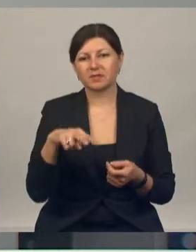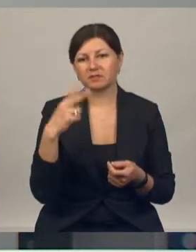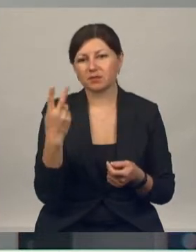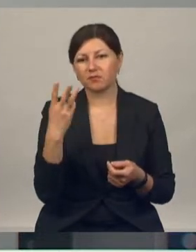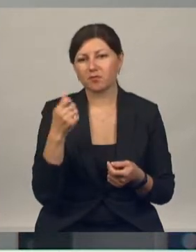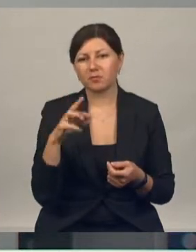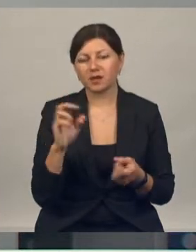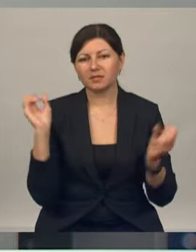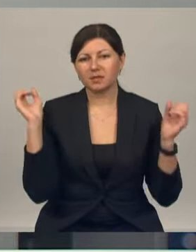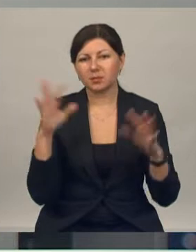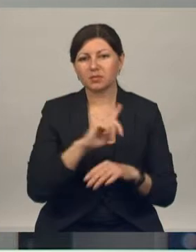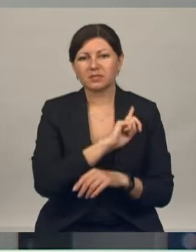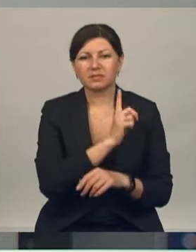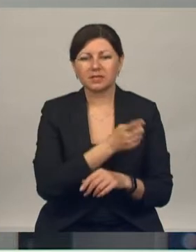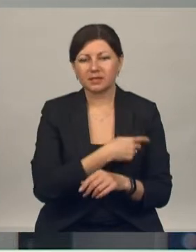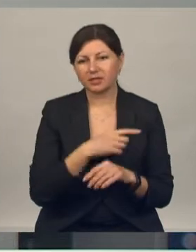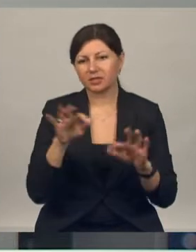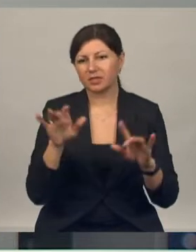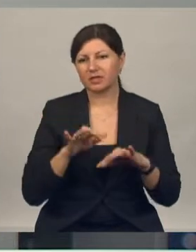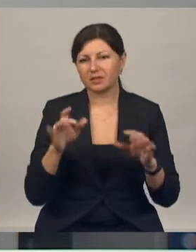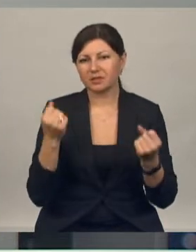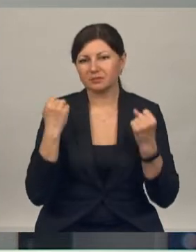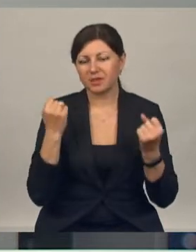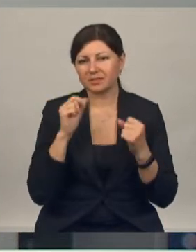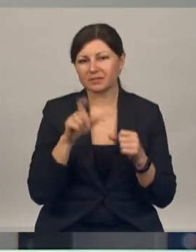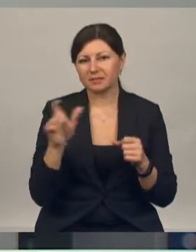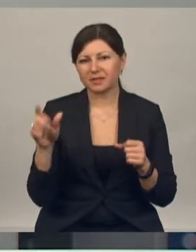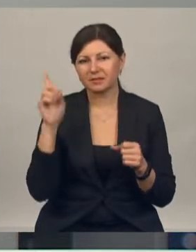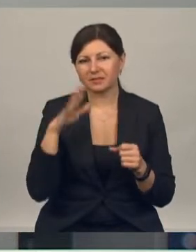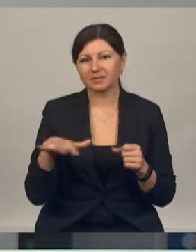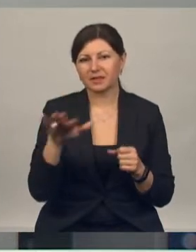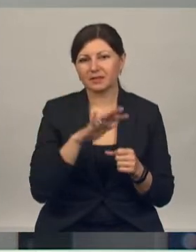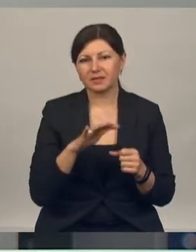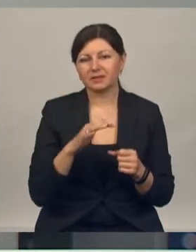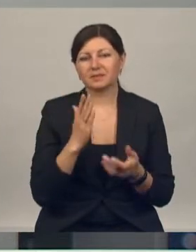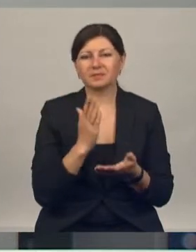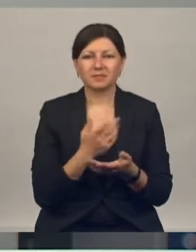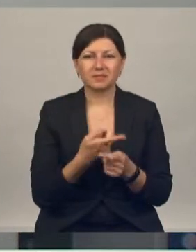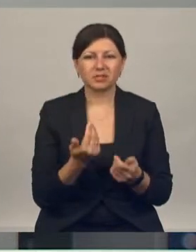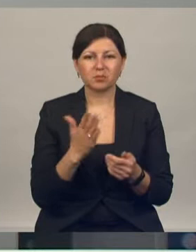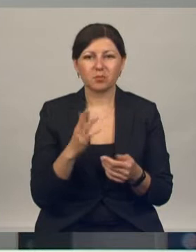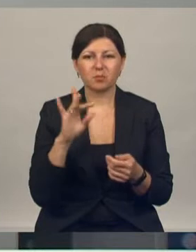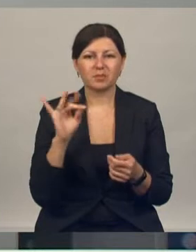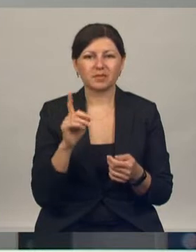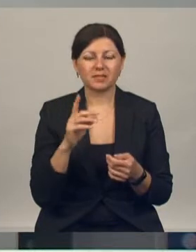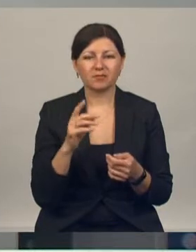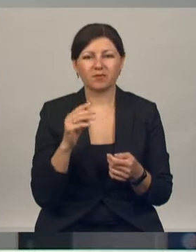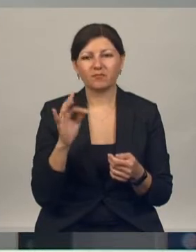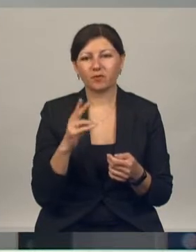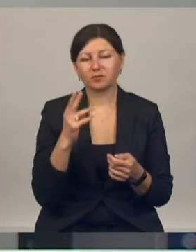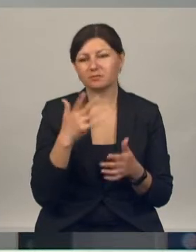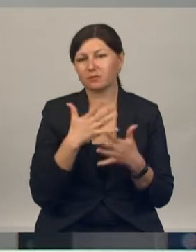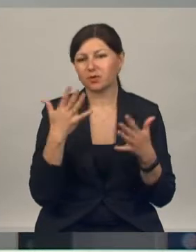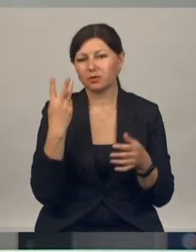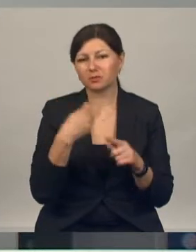мая соберутся сильнейшие киберспортсмены страны. Побороться есть за что. Призовой фонд турнира составит более 3,5 миллионов